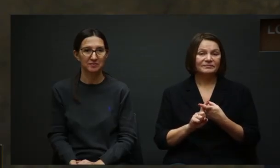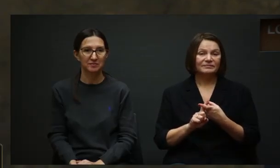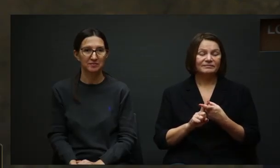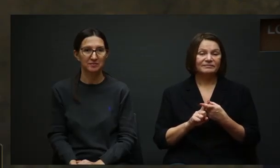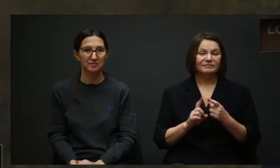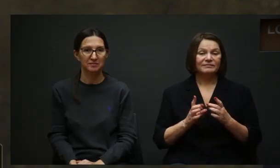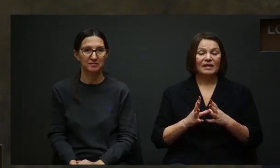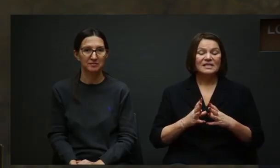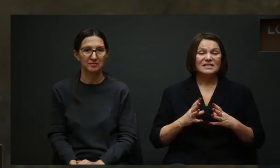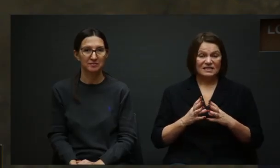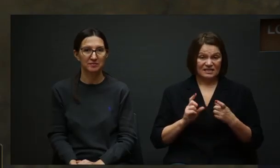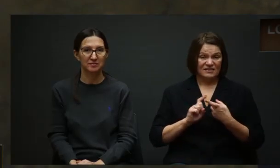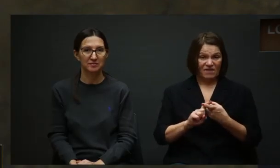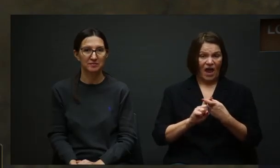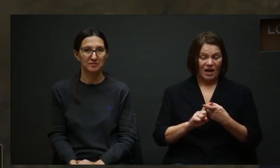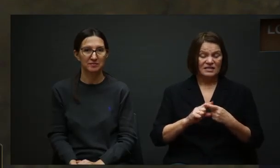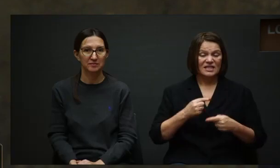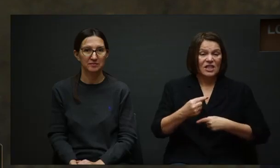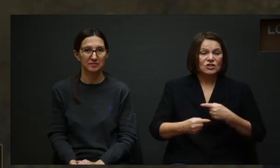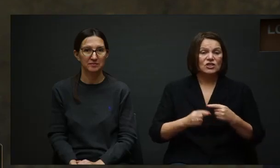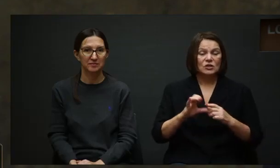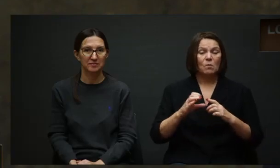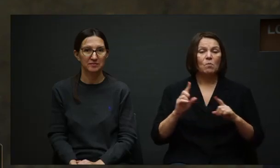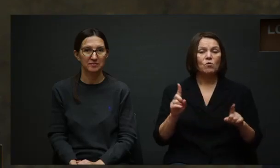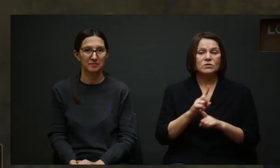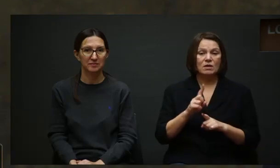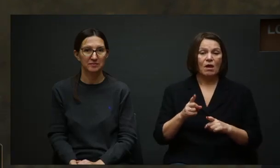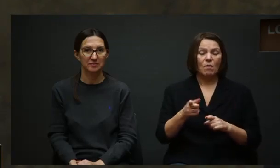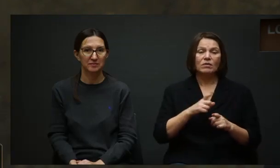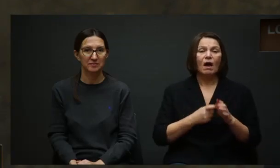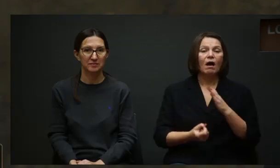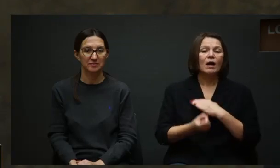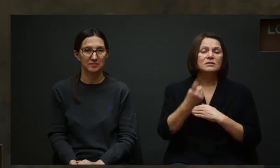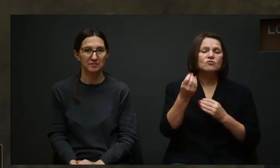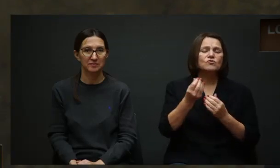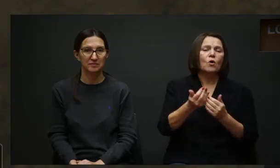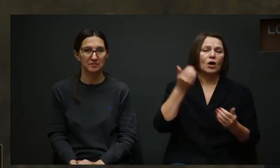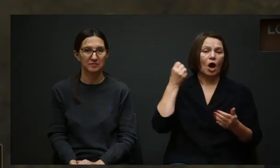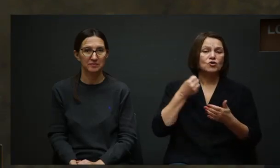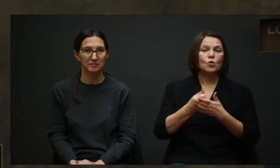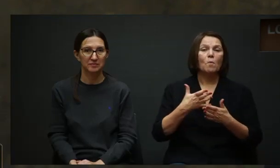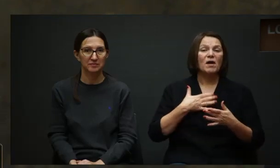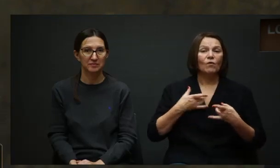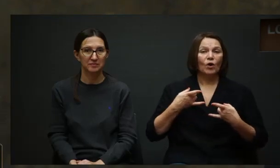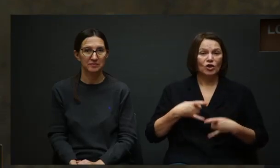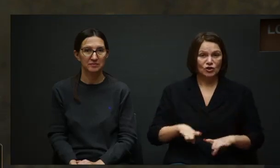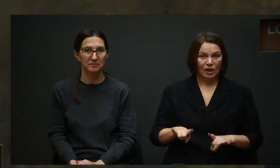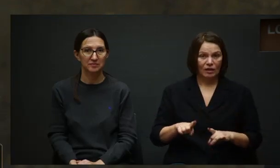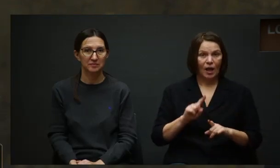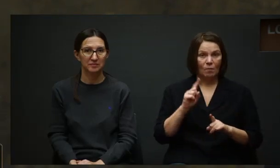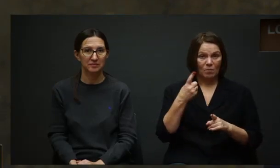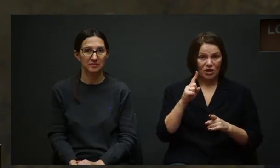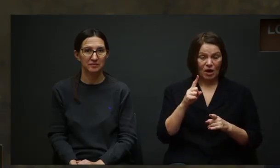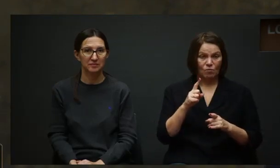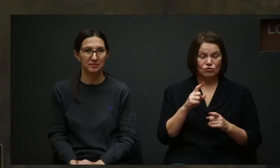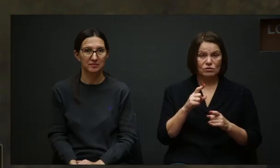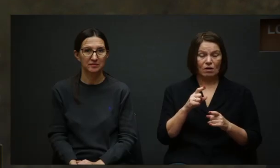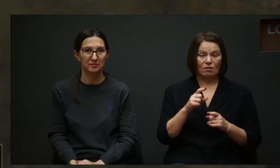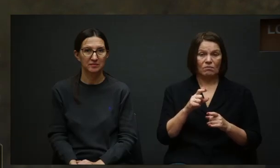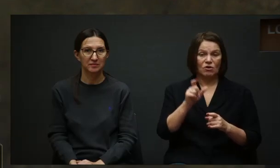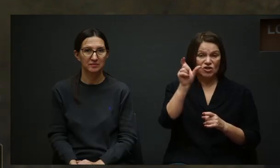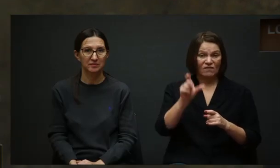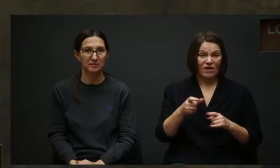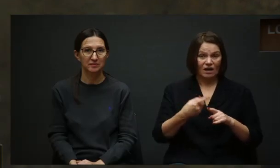династическая связь с музеем, она образовалась гораздо раньше дня моего рождения, потому что автор этого здания,